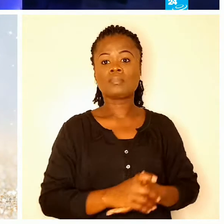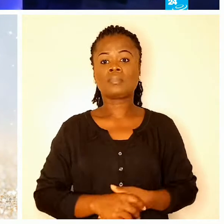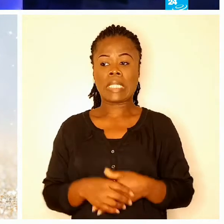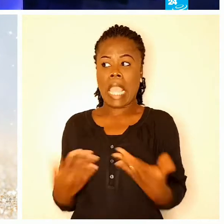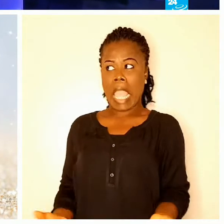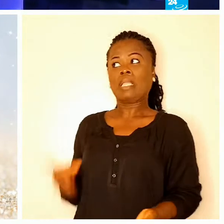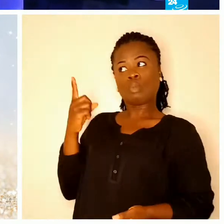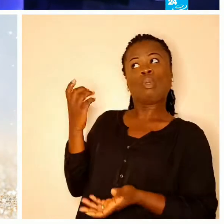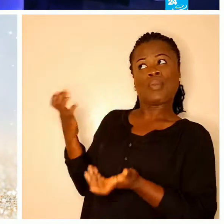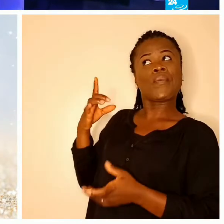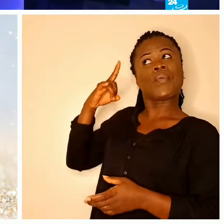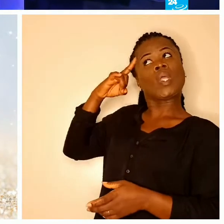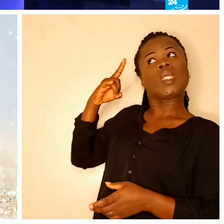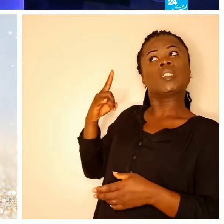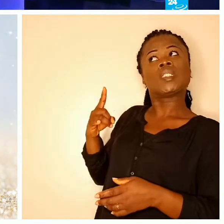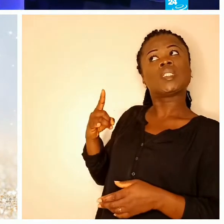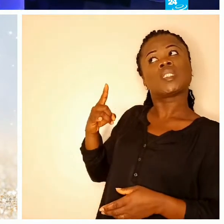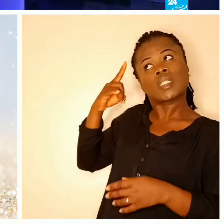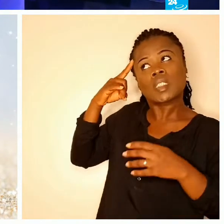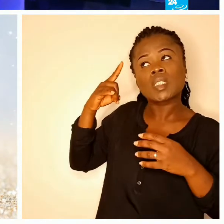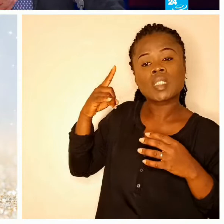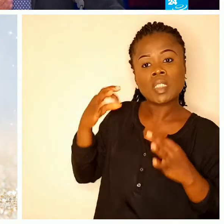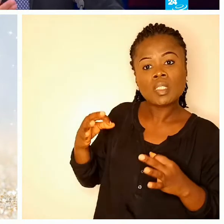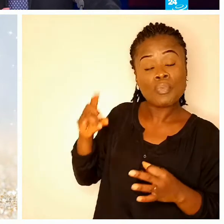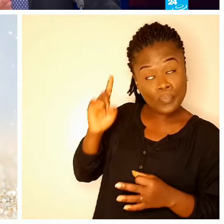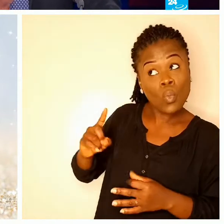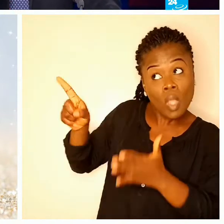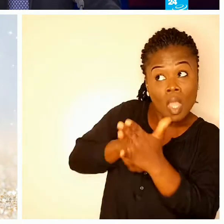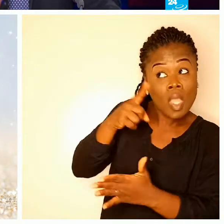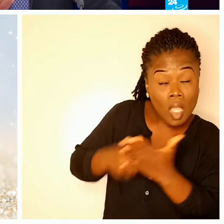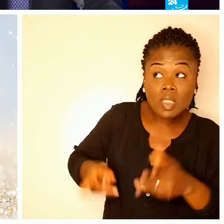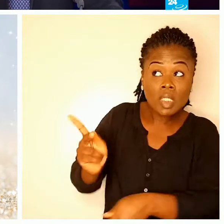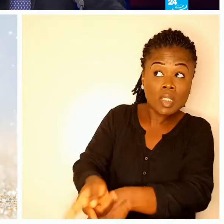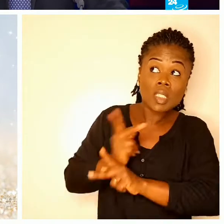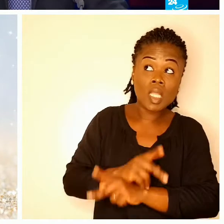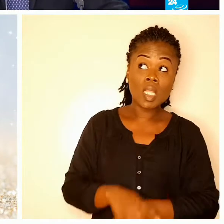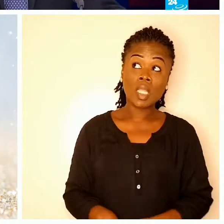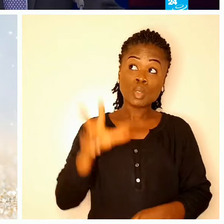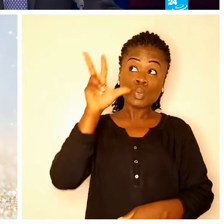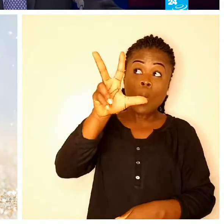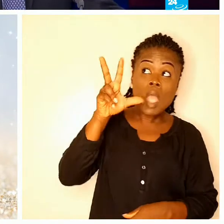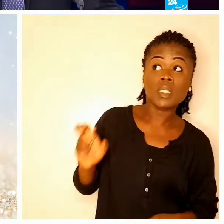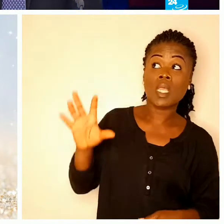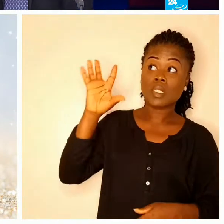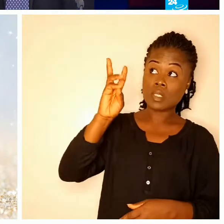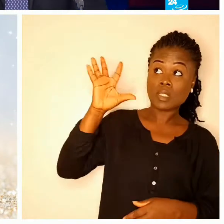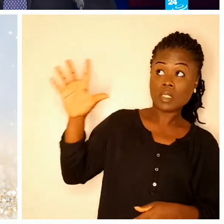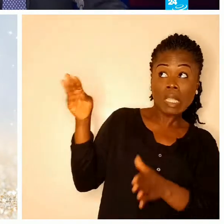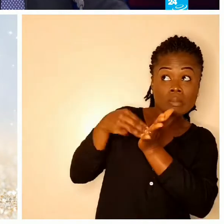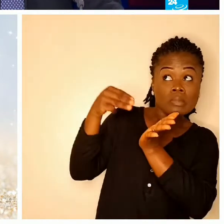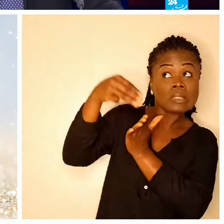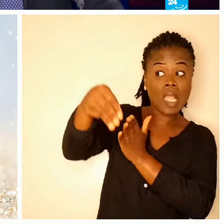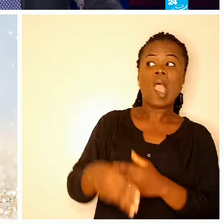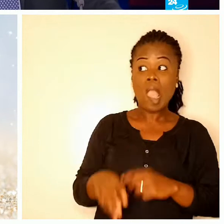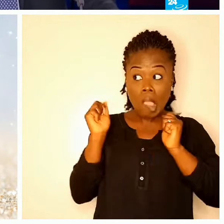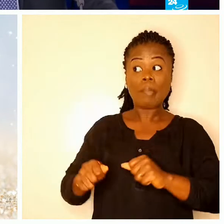décisions supplémentaires. Est-ce que vous demandez toujours l'annulation pure et simple de la dette? On parle de 365 milliards de dollars. Est-ce que